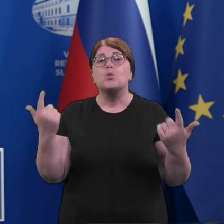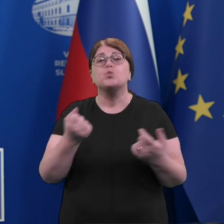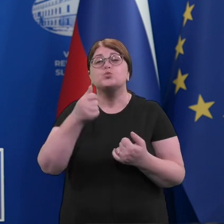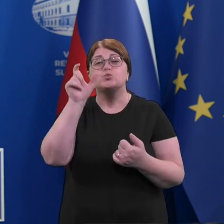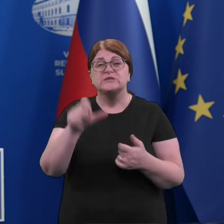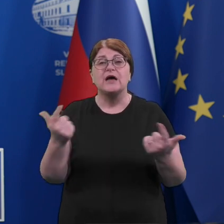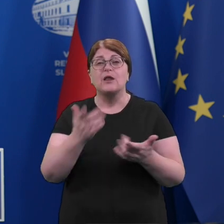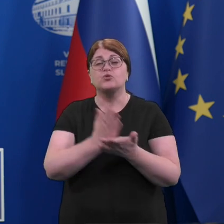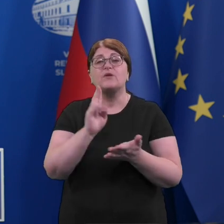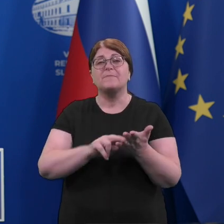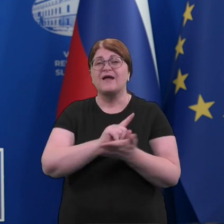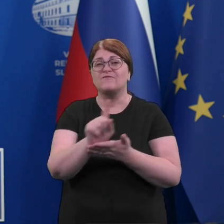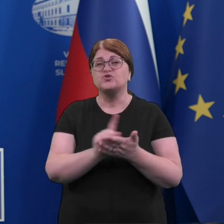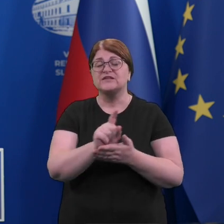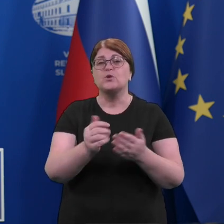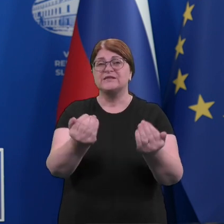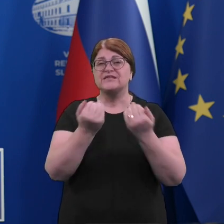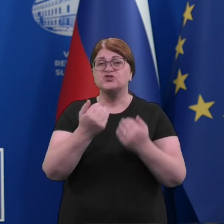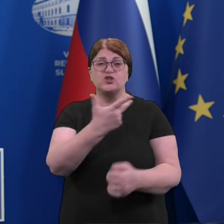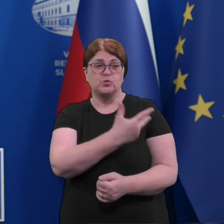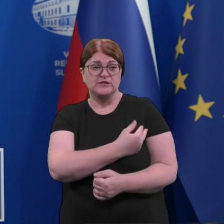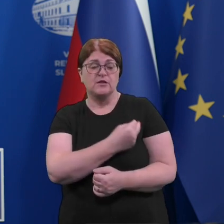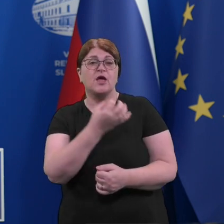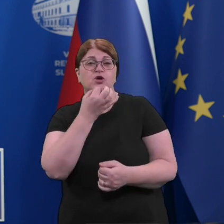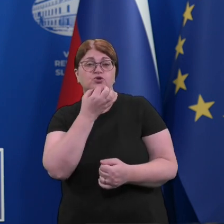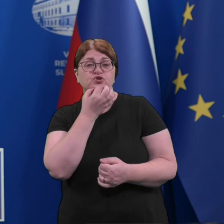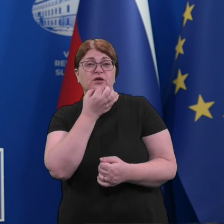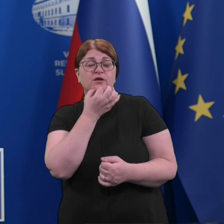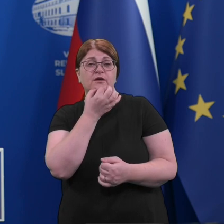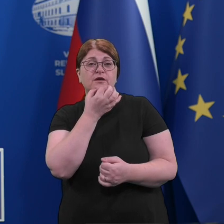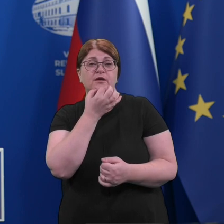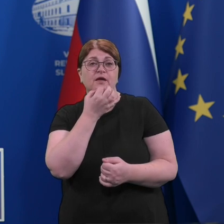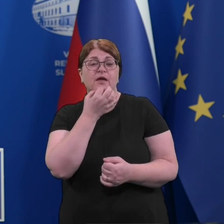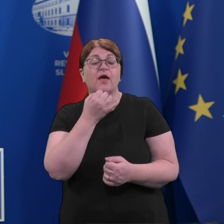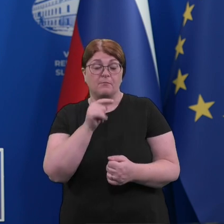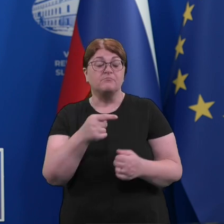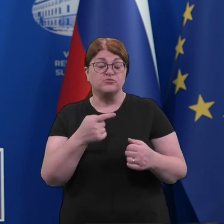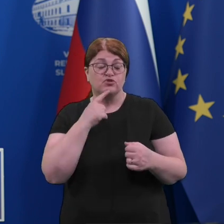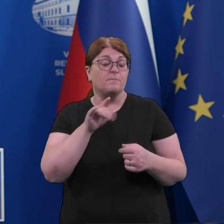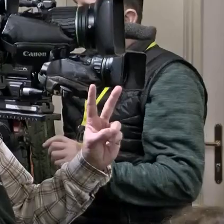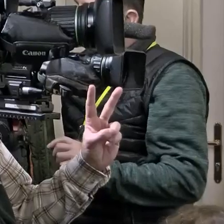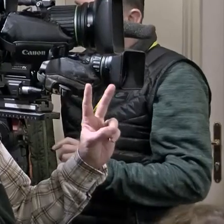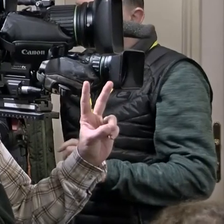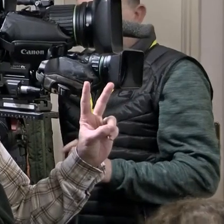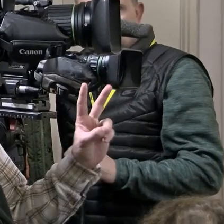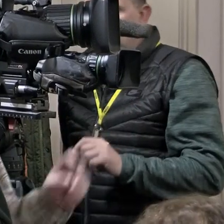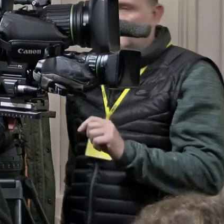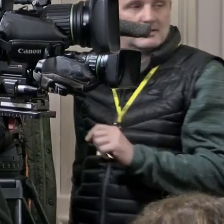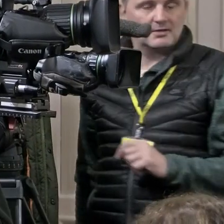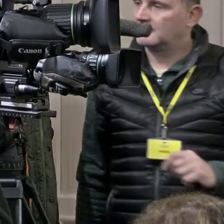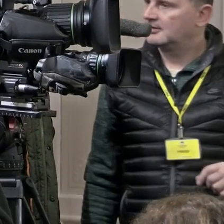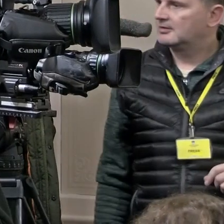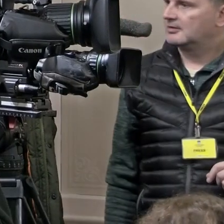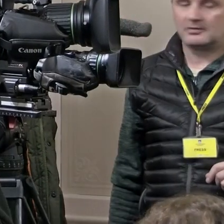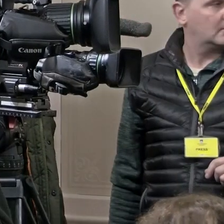že pravočasno zaščitil s cepljenjem, če bi to le izkazal interes oziroma bi se želel. Slovenski mediji, ki